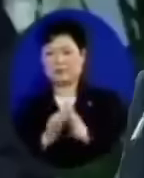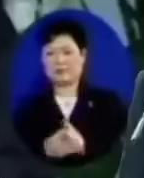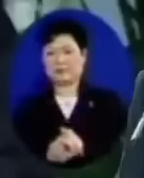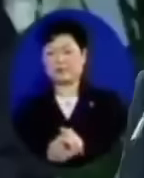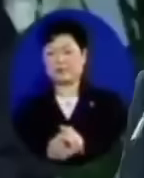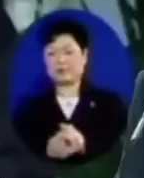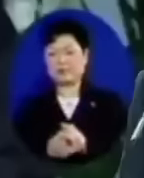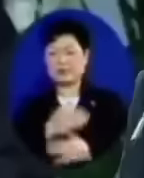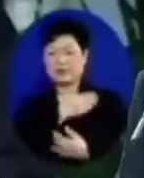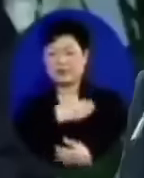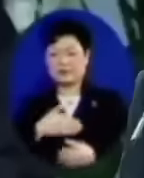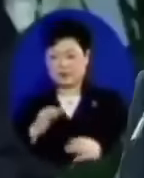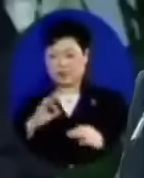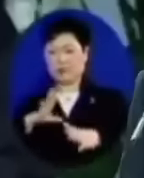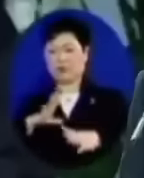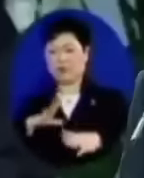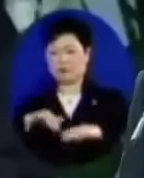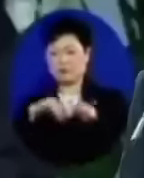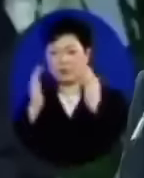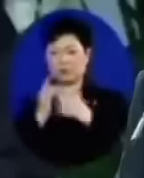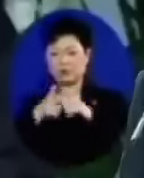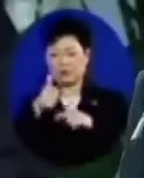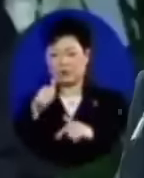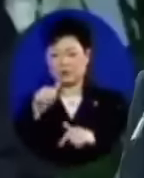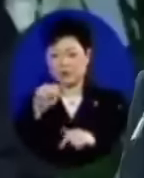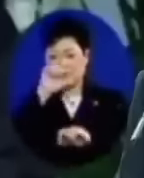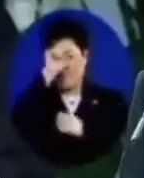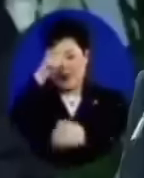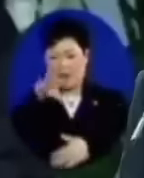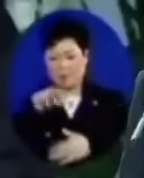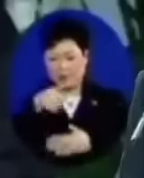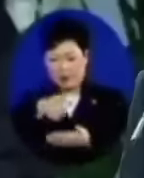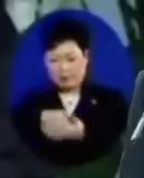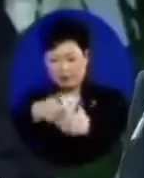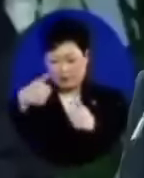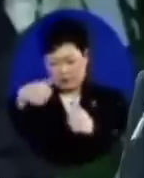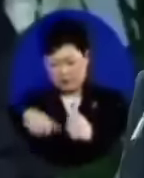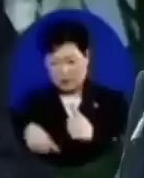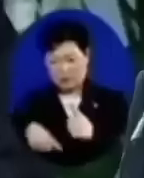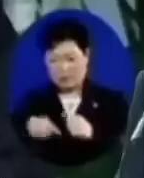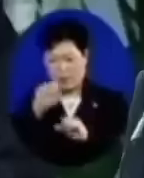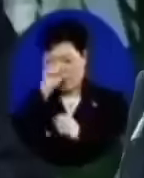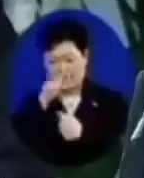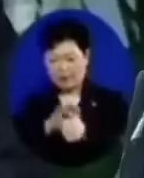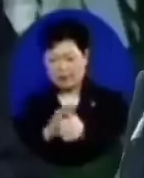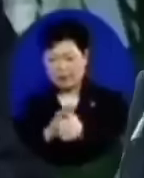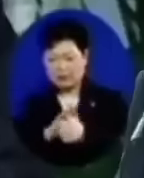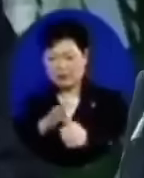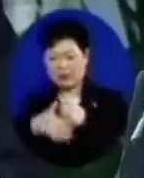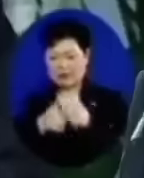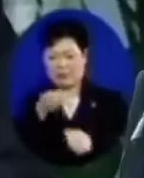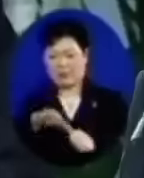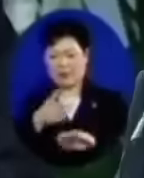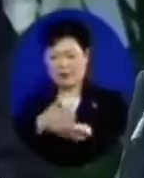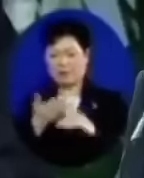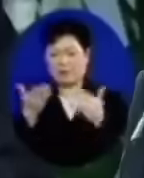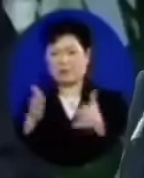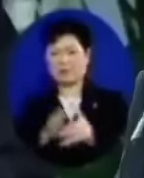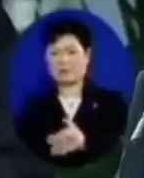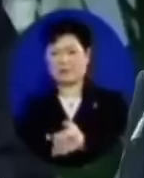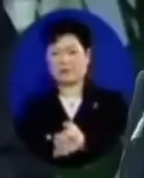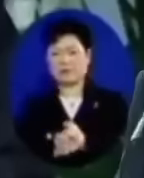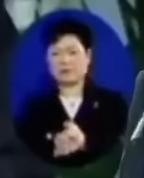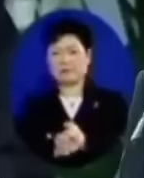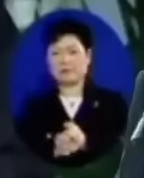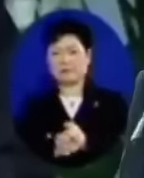그러니까 제자들이 놀라서 전부 예수님의 발 앞에 엎드려 절하고 그 발을 만지고 하나님께 감사를 드린 것입니다.